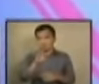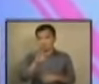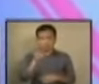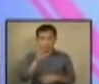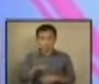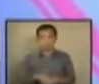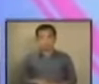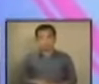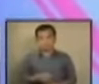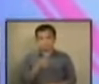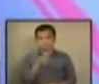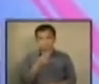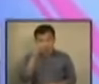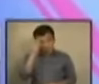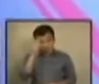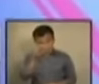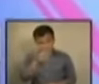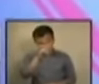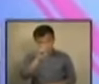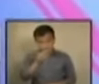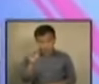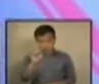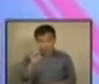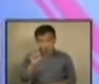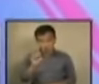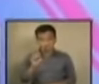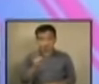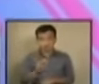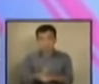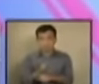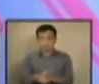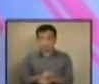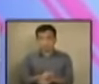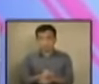utol, gumagamit po ng shabu, alam nyo po yun?